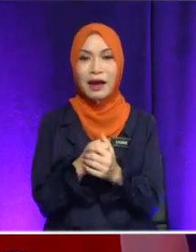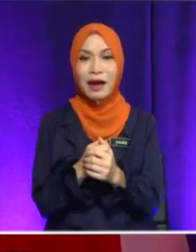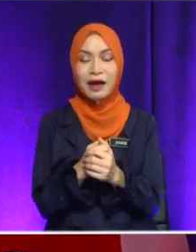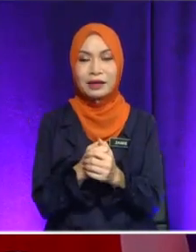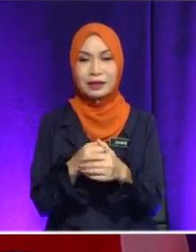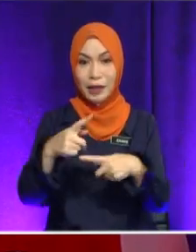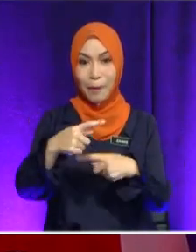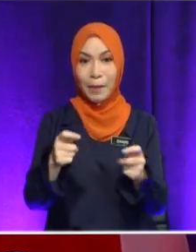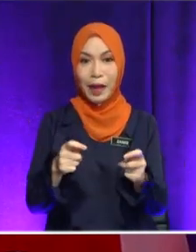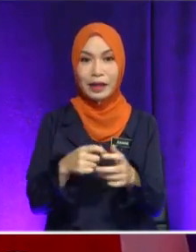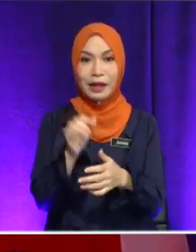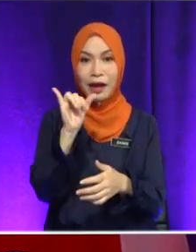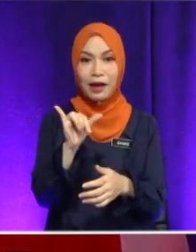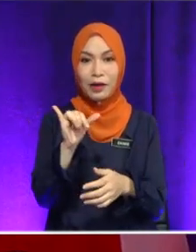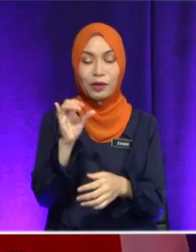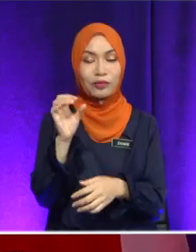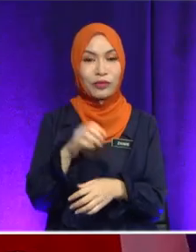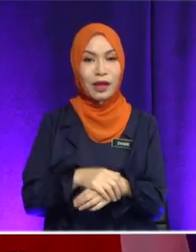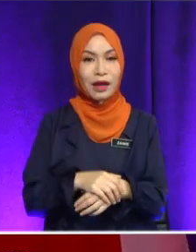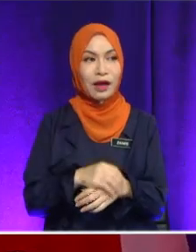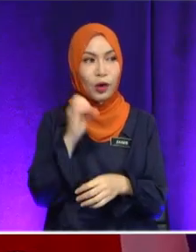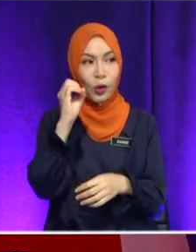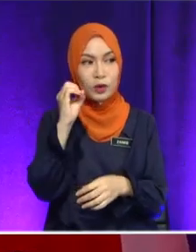itu kalau kita buat untuk jumit itu di